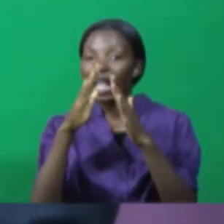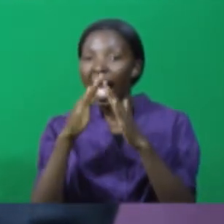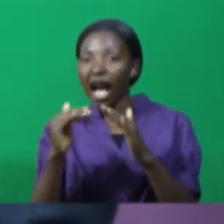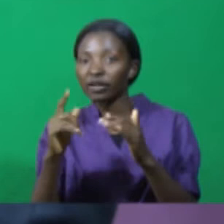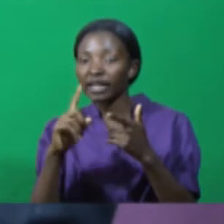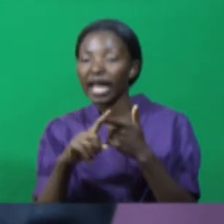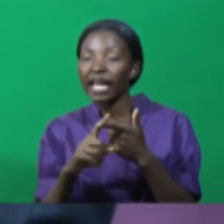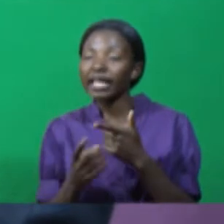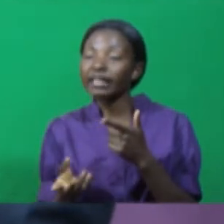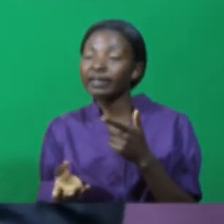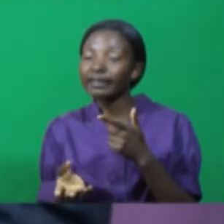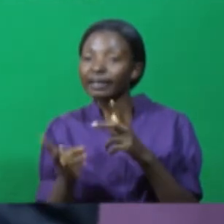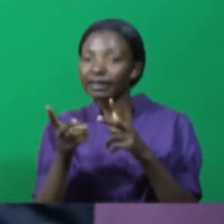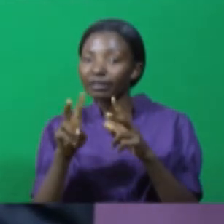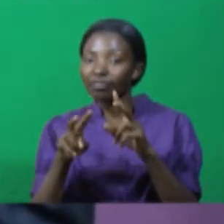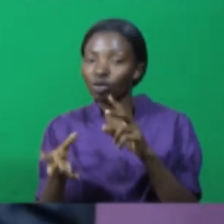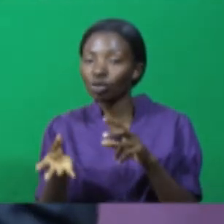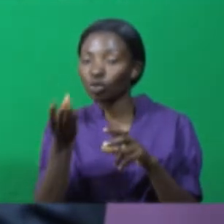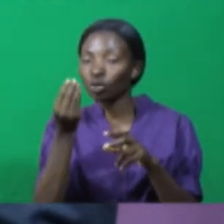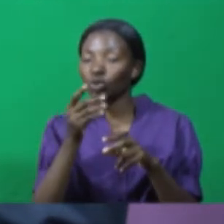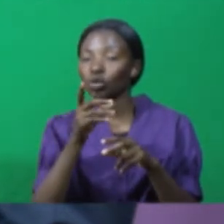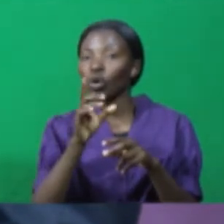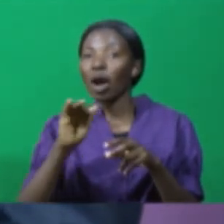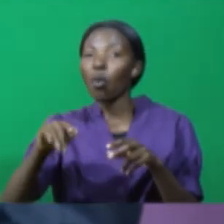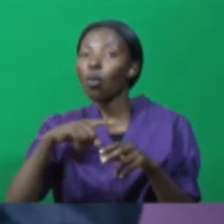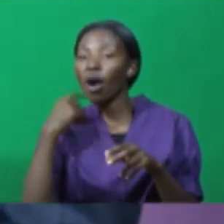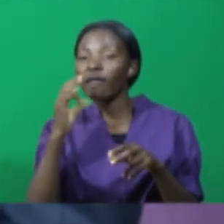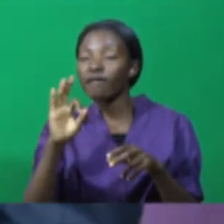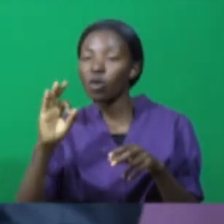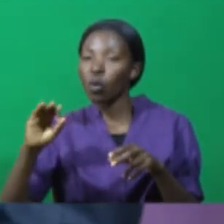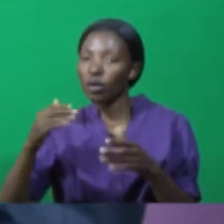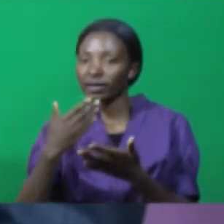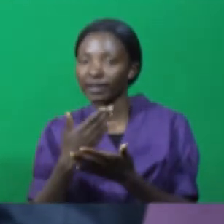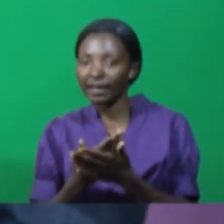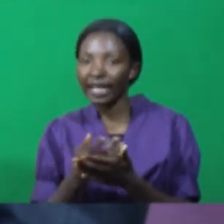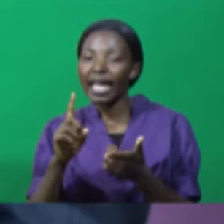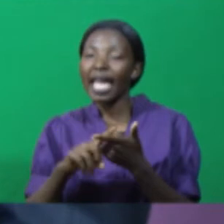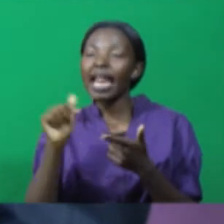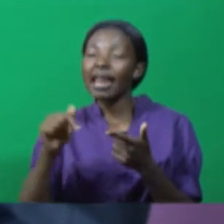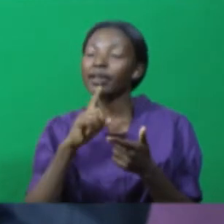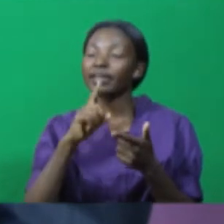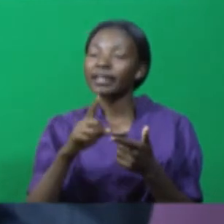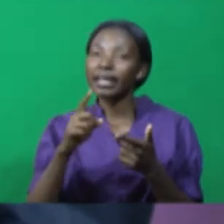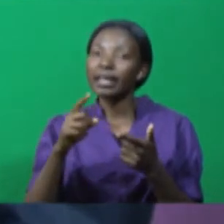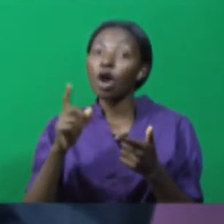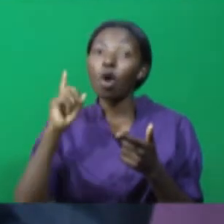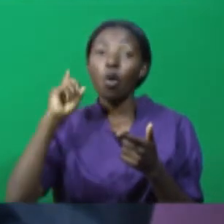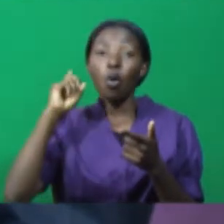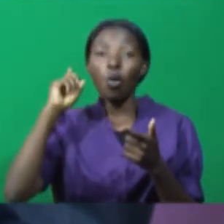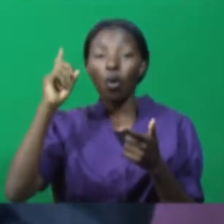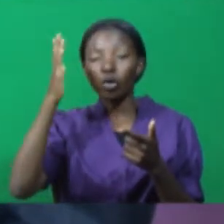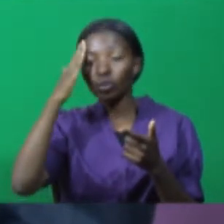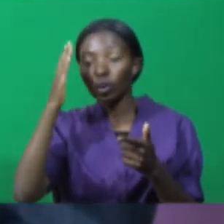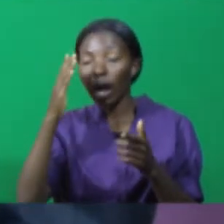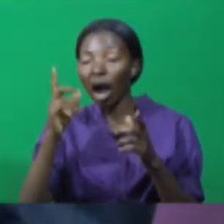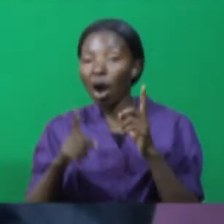Unotorera mwanakomana wangu mukadzi ikoko. Dzikanai. Kusvika paverse 40. Iye akati Jehovha wandinosifamba